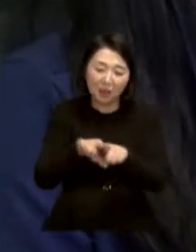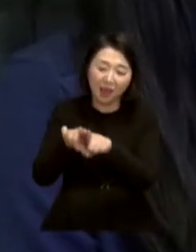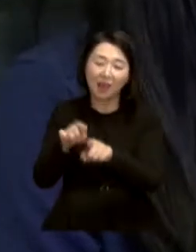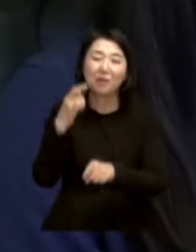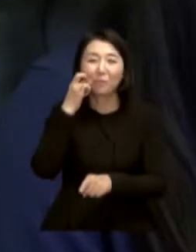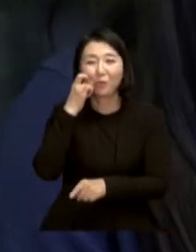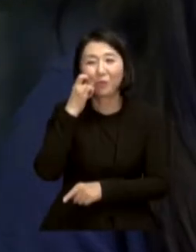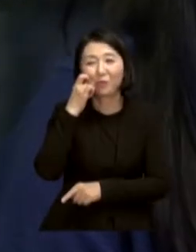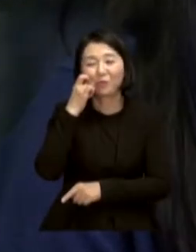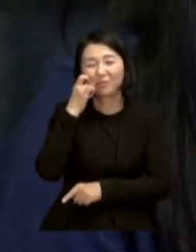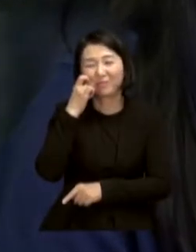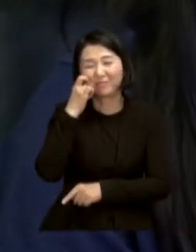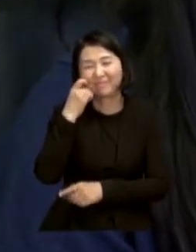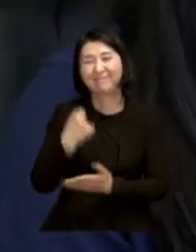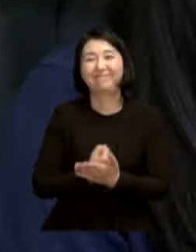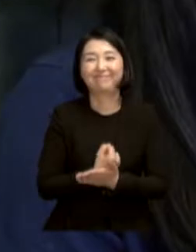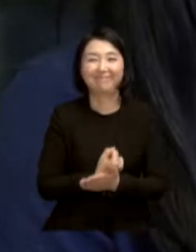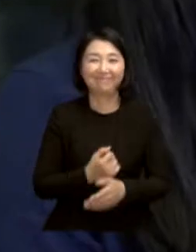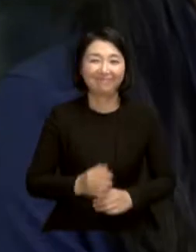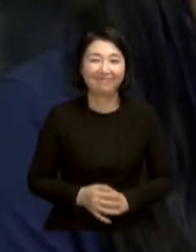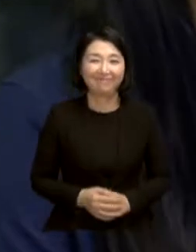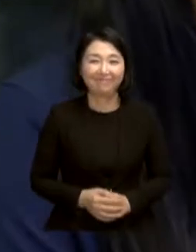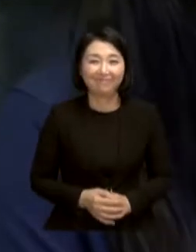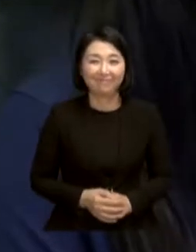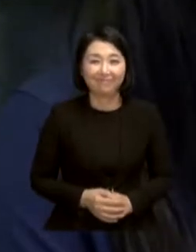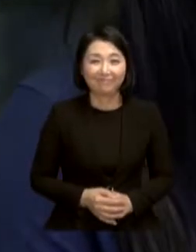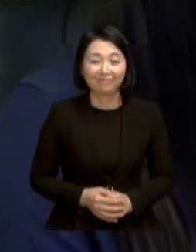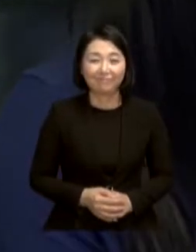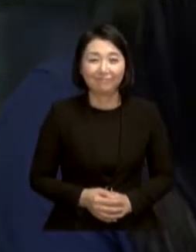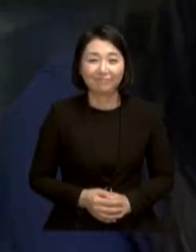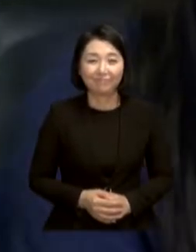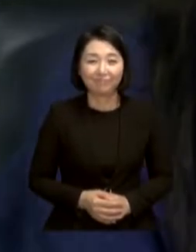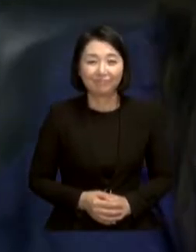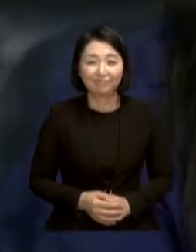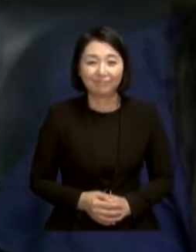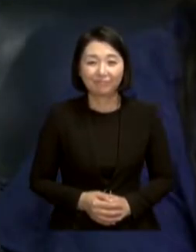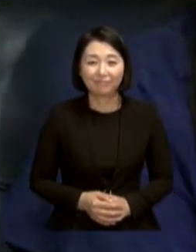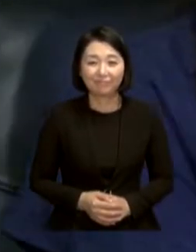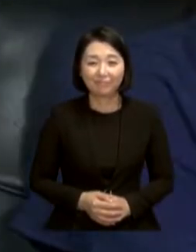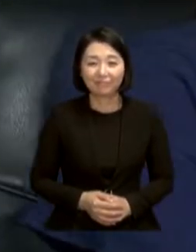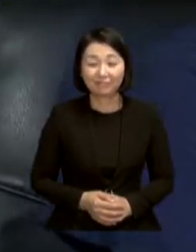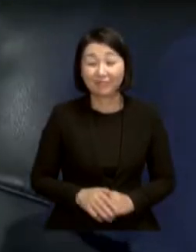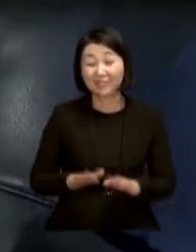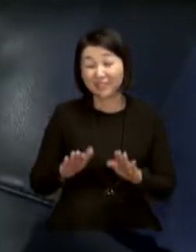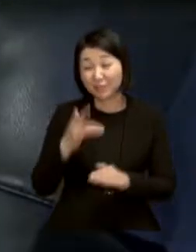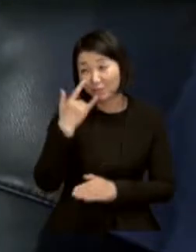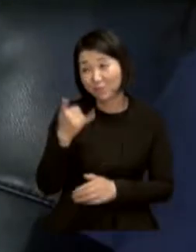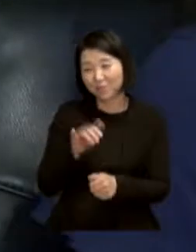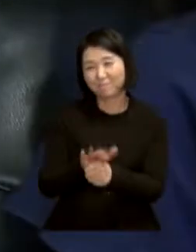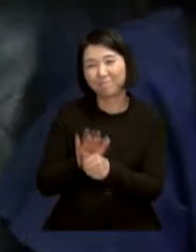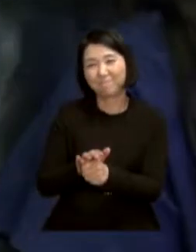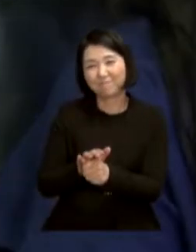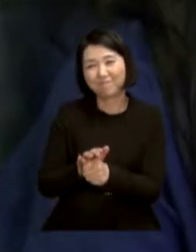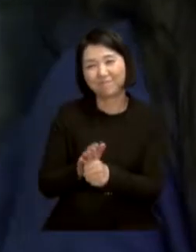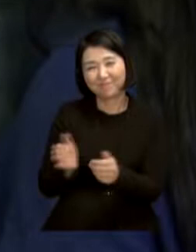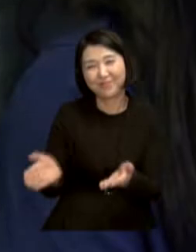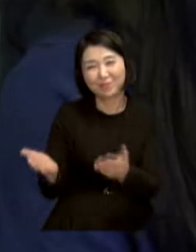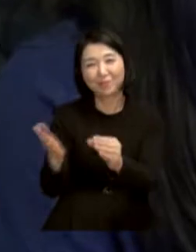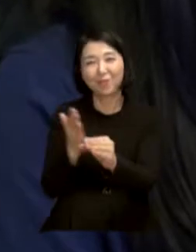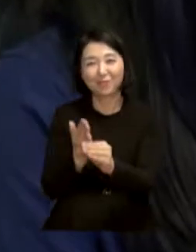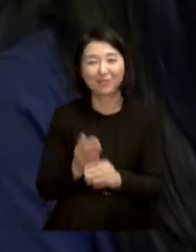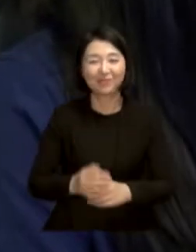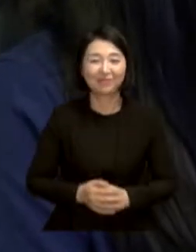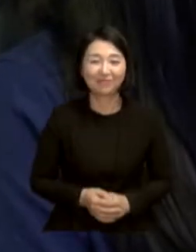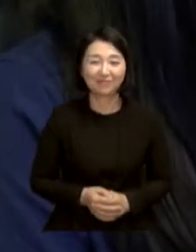그래도 지금 많이 응원하고 있어요. 뒤에서 같이 아니더라도 그냥 뭐